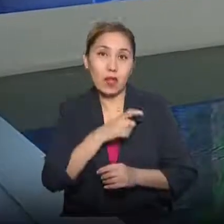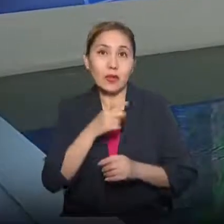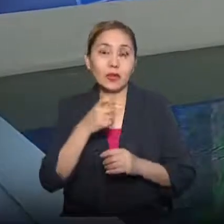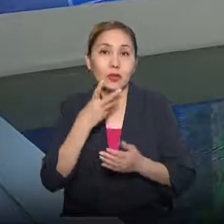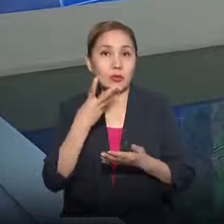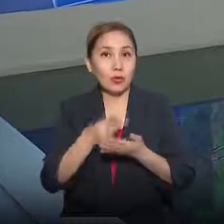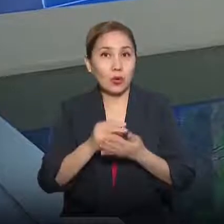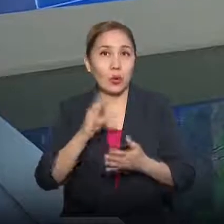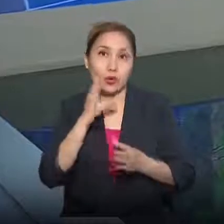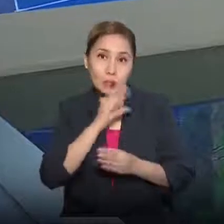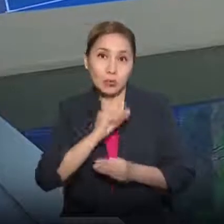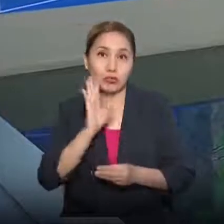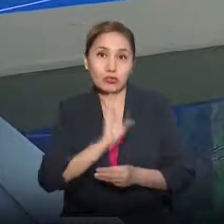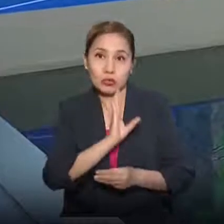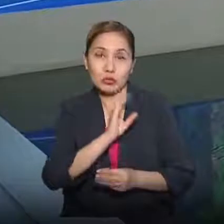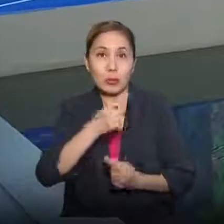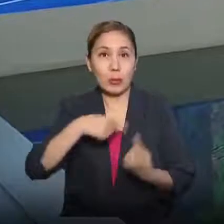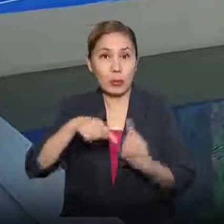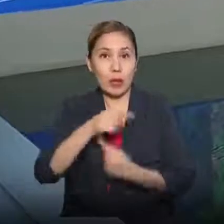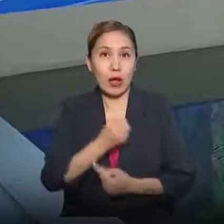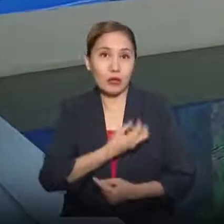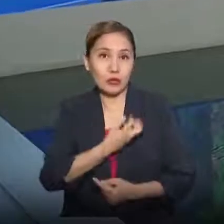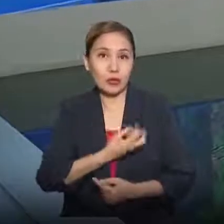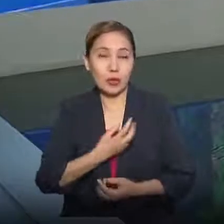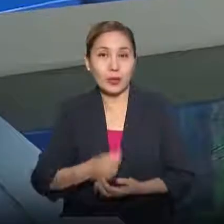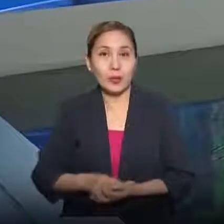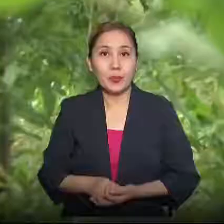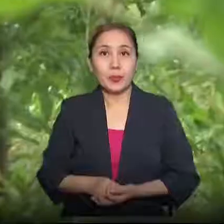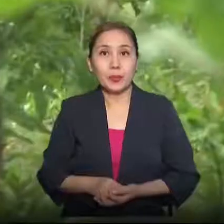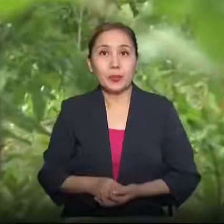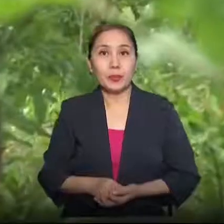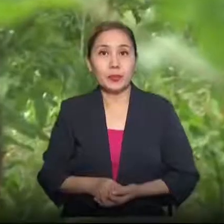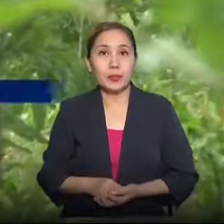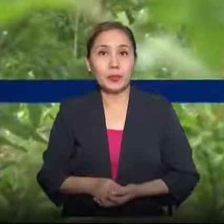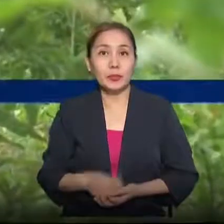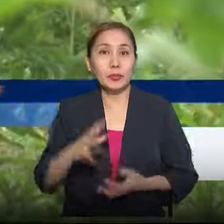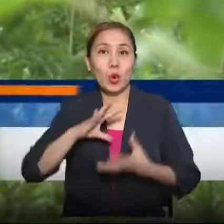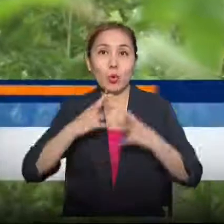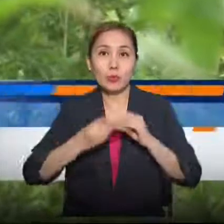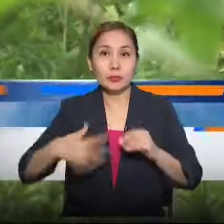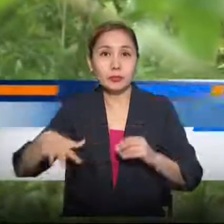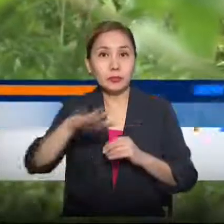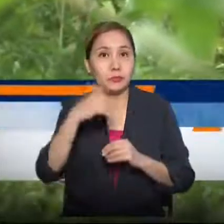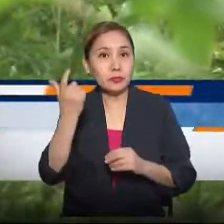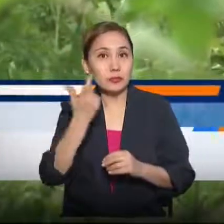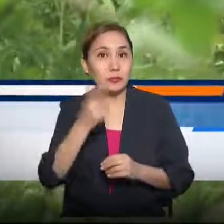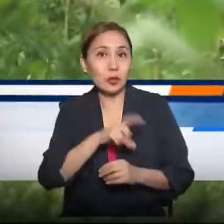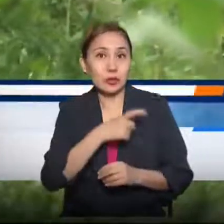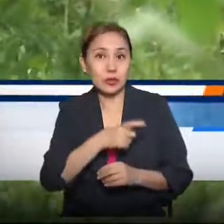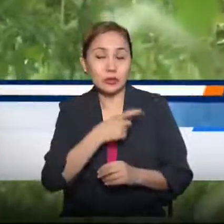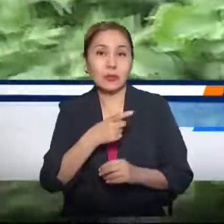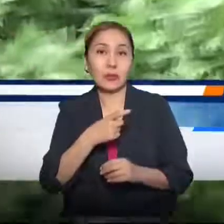хозяйство успешная женщина-предприниматель из Андижана. Общая площадь фермерского хозяйства